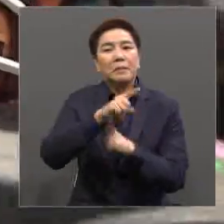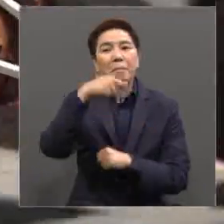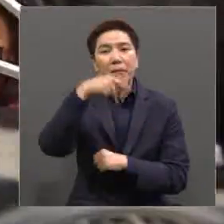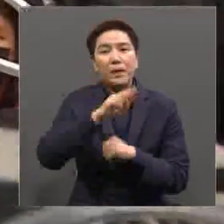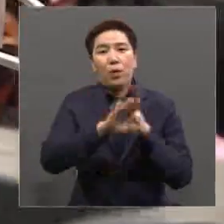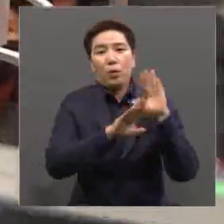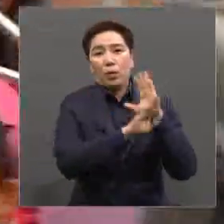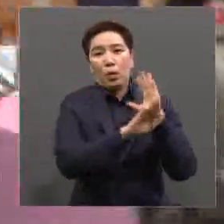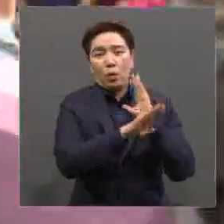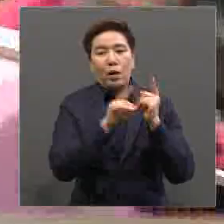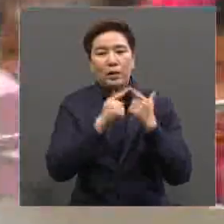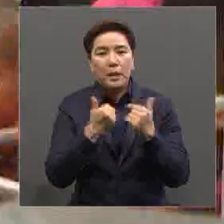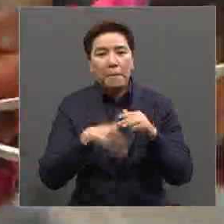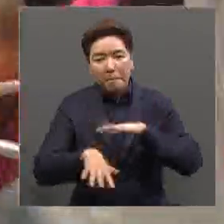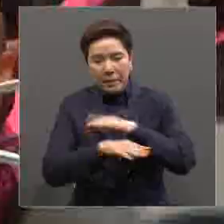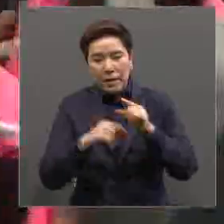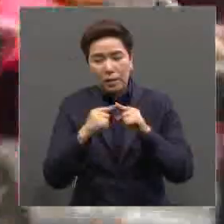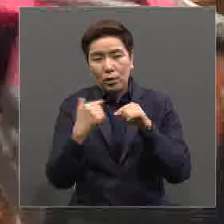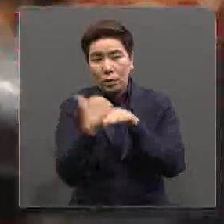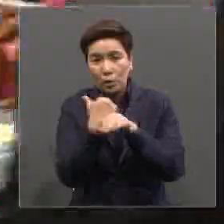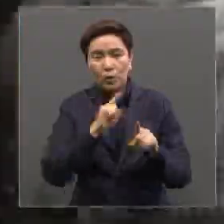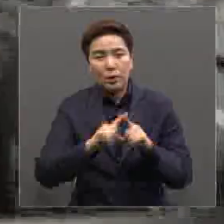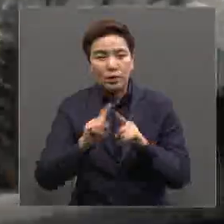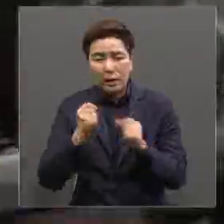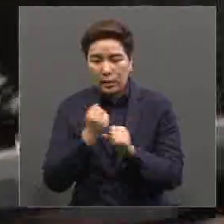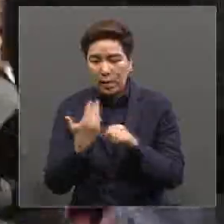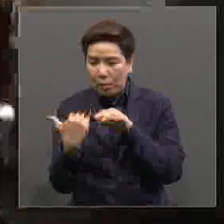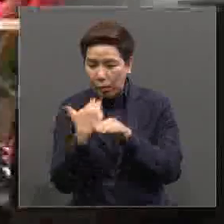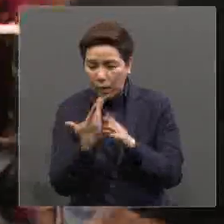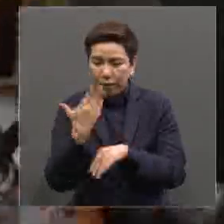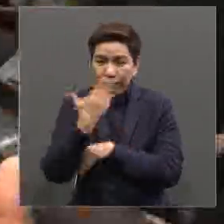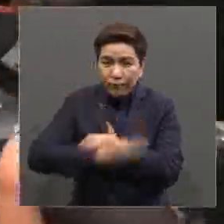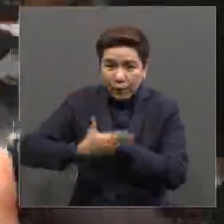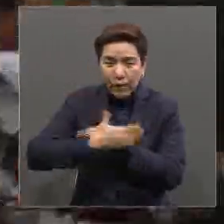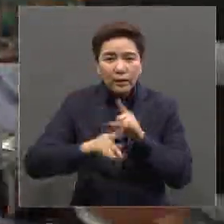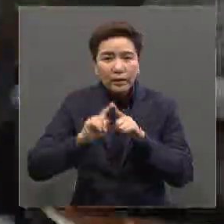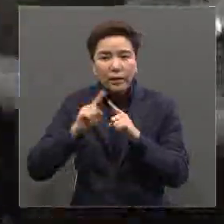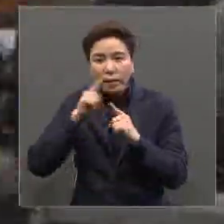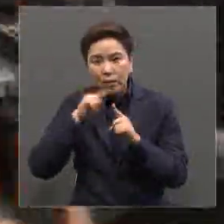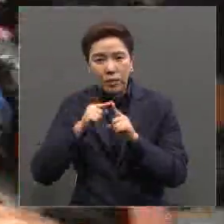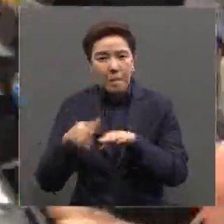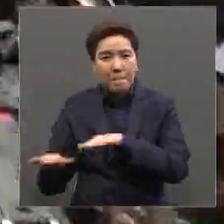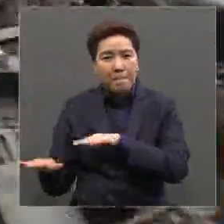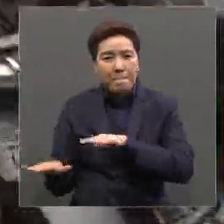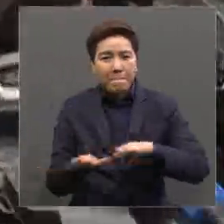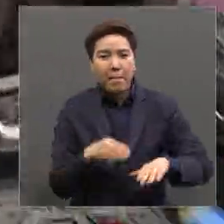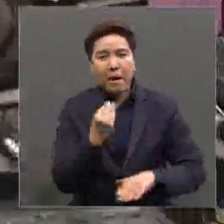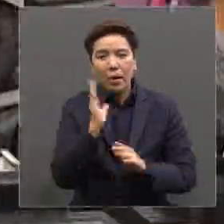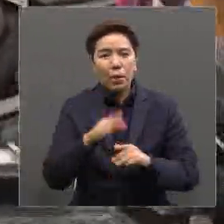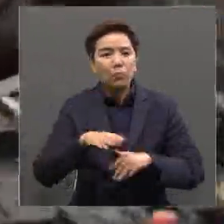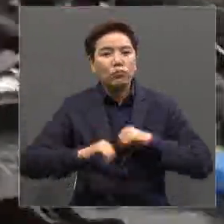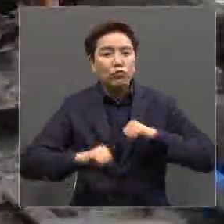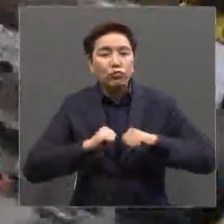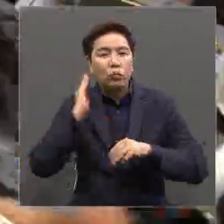พิเศษภาคตะวันออกโครงสร้างพื้นฐานด้านคมนาคมทั้งการสร้างถนนการสร้างรถไฟนะครับเพื่อเตรียมความพร้อมไว้ให้คน